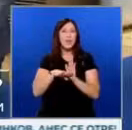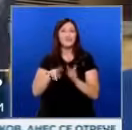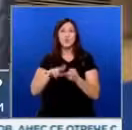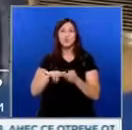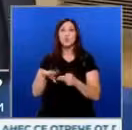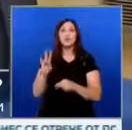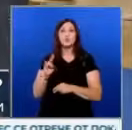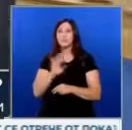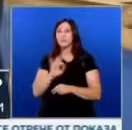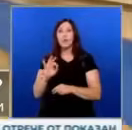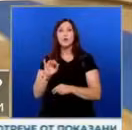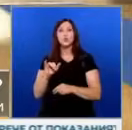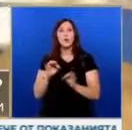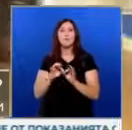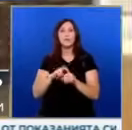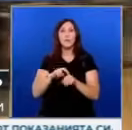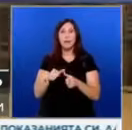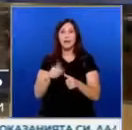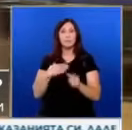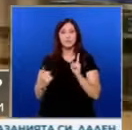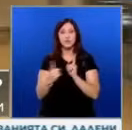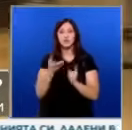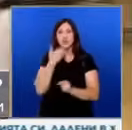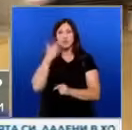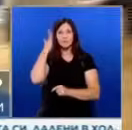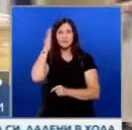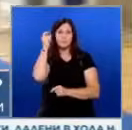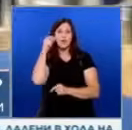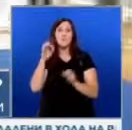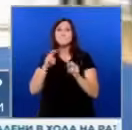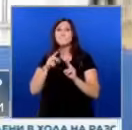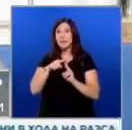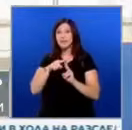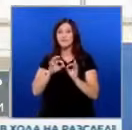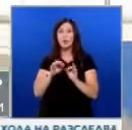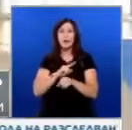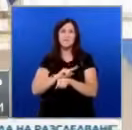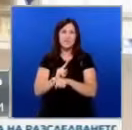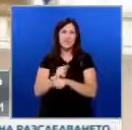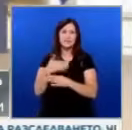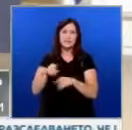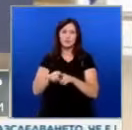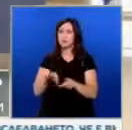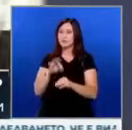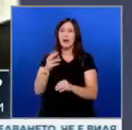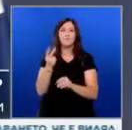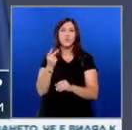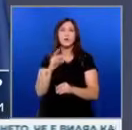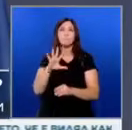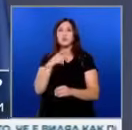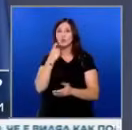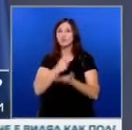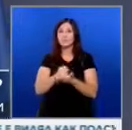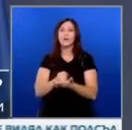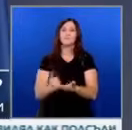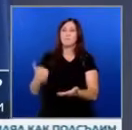понеделник Урсула фон дер Лайен имаше среща и с чешкия министър-председател Петър Фиала. Веднага след като беше избрана за втори 5-годишен мандат